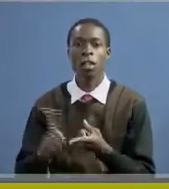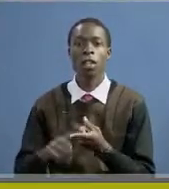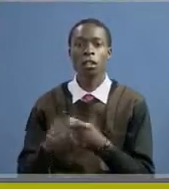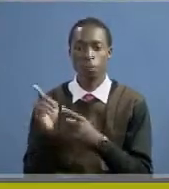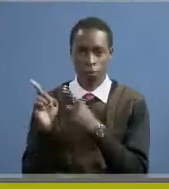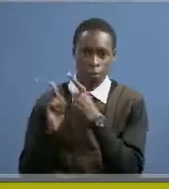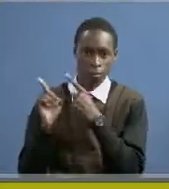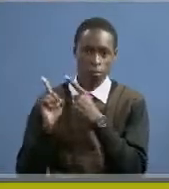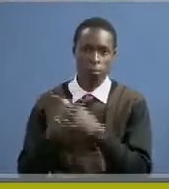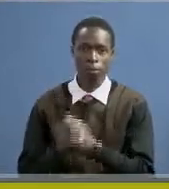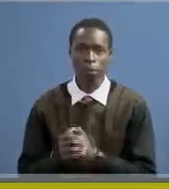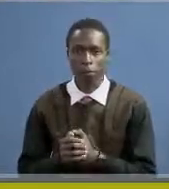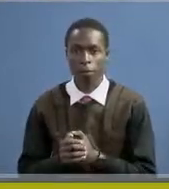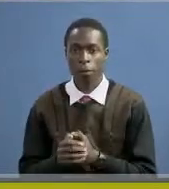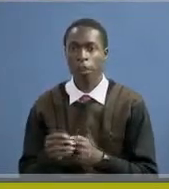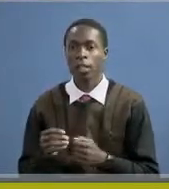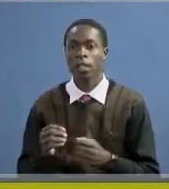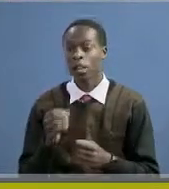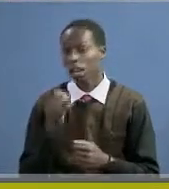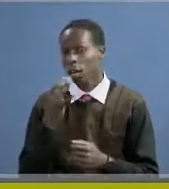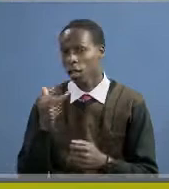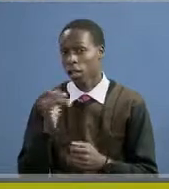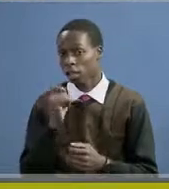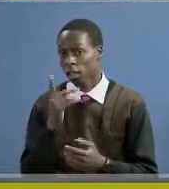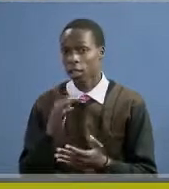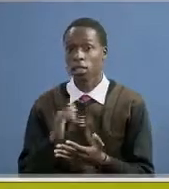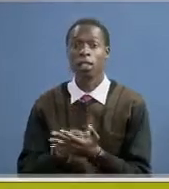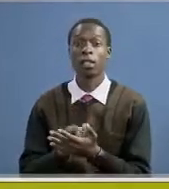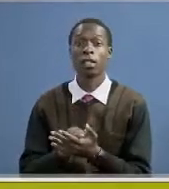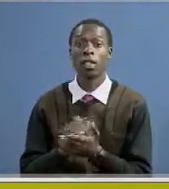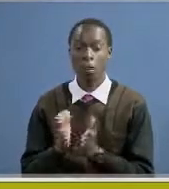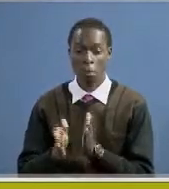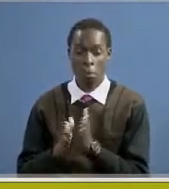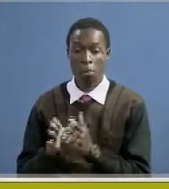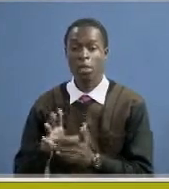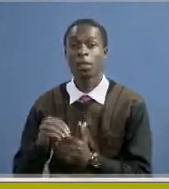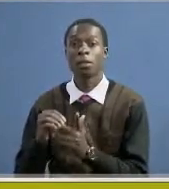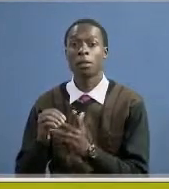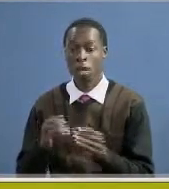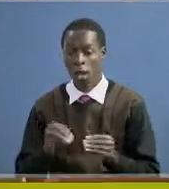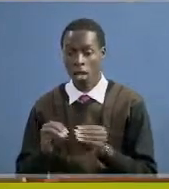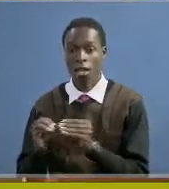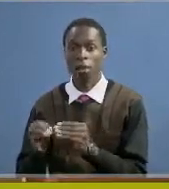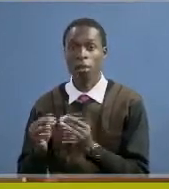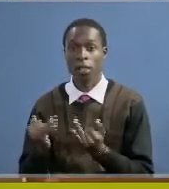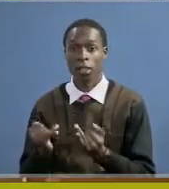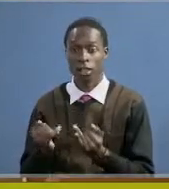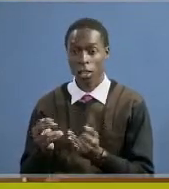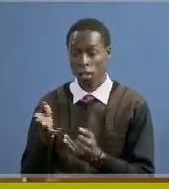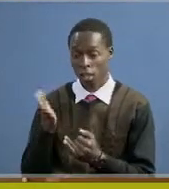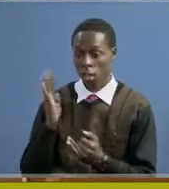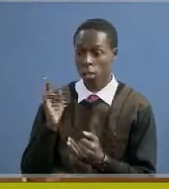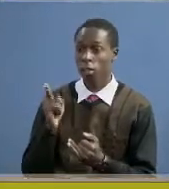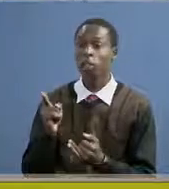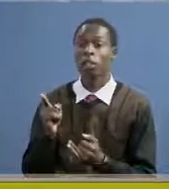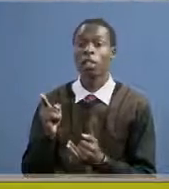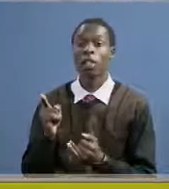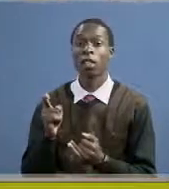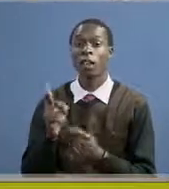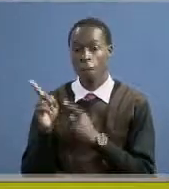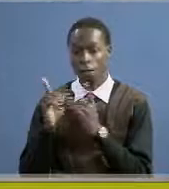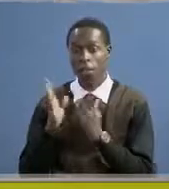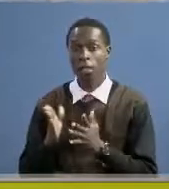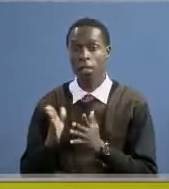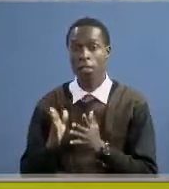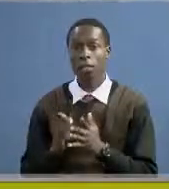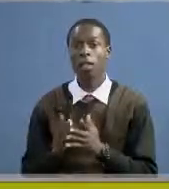kitalii. Wamiliki hao kwa kauli moja wamesema kuwa mikakati mwafaka imewekwa na tayari usalama umeimarishwa, huku watalii